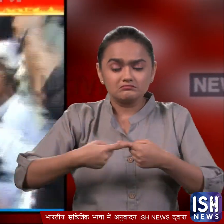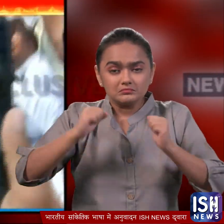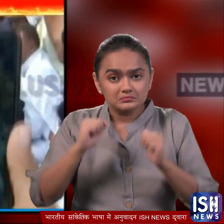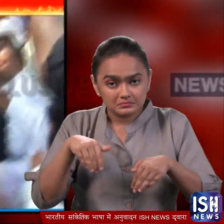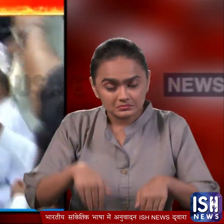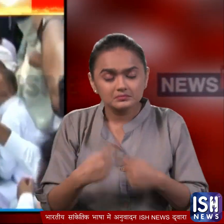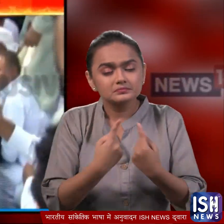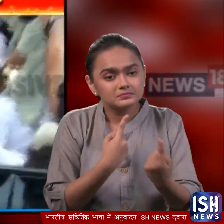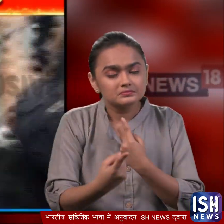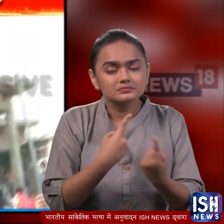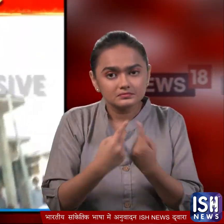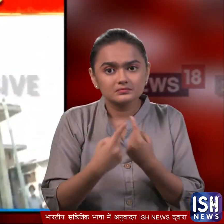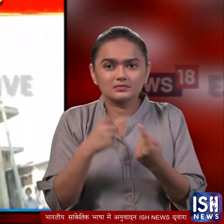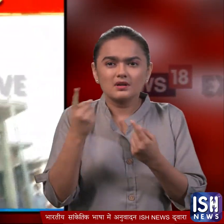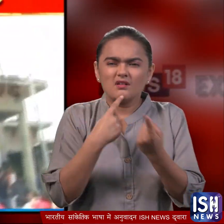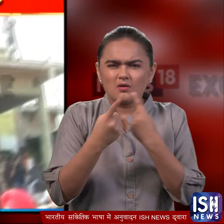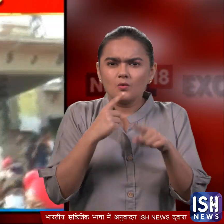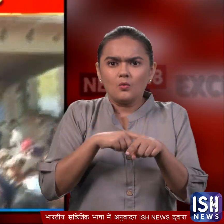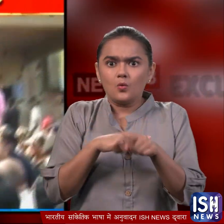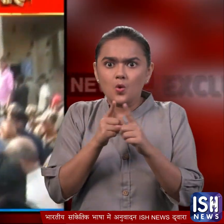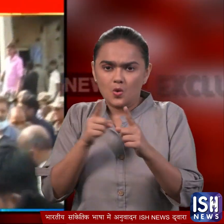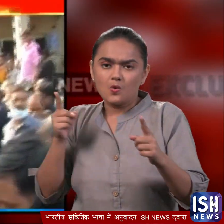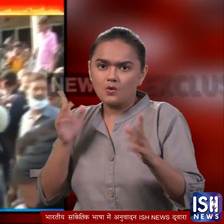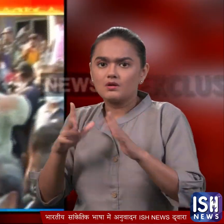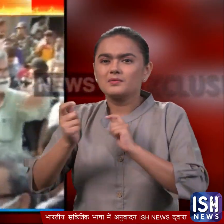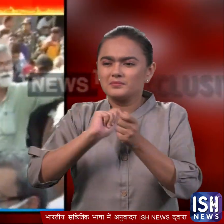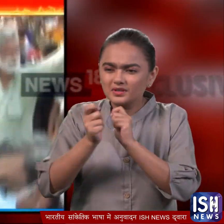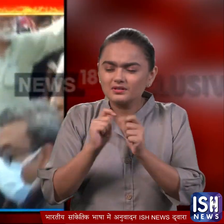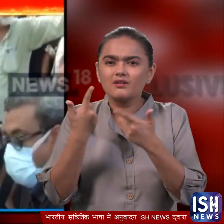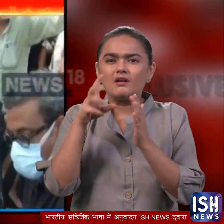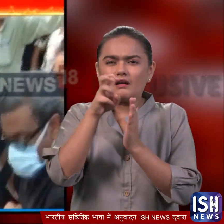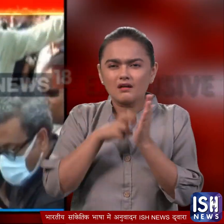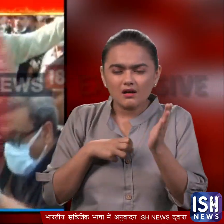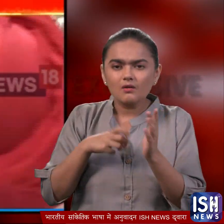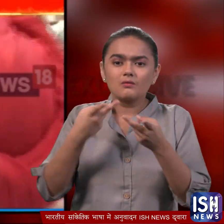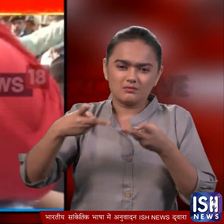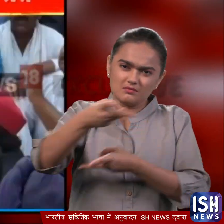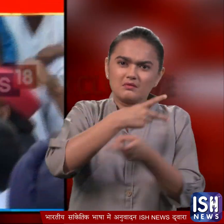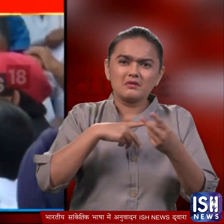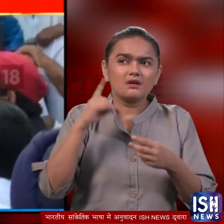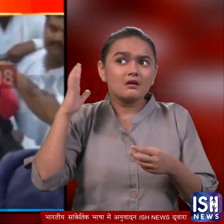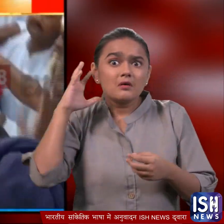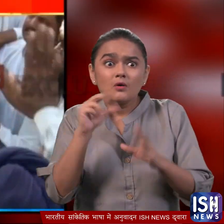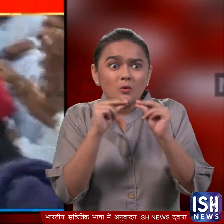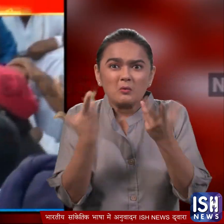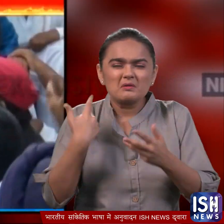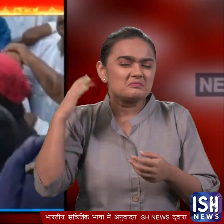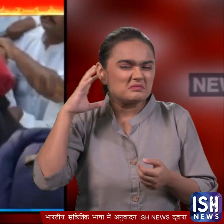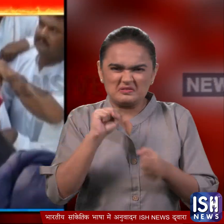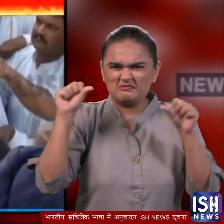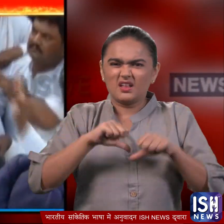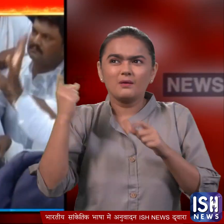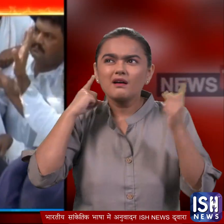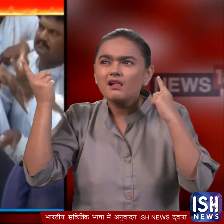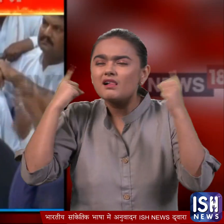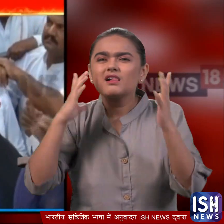पर बैठ गए और उनसे बात करने लगे। बातचीत थोड़ी लंबी चली। मीडिया के जमावड़े और गांव वालों की भीड़ के बीच ये तो सुनाई नहीं दिया कि क्या बात हो